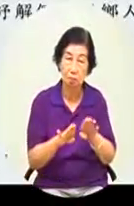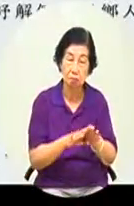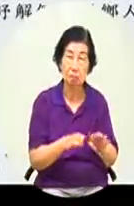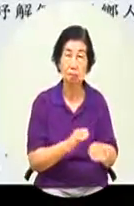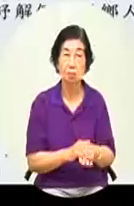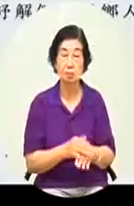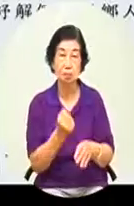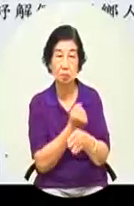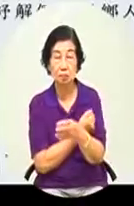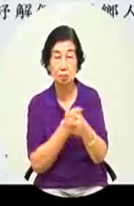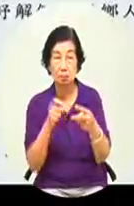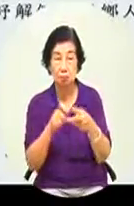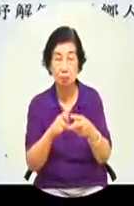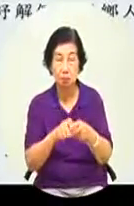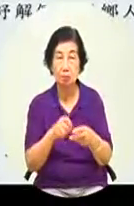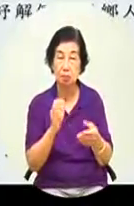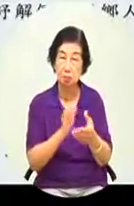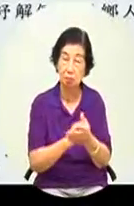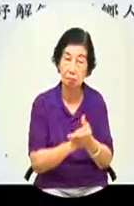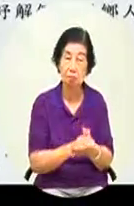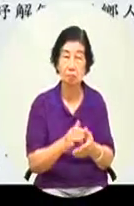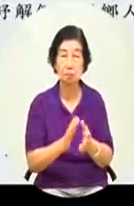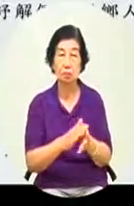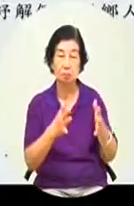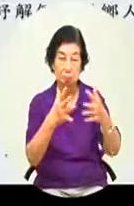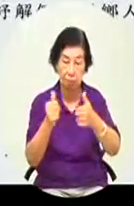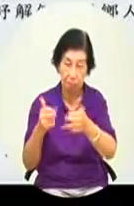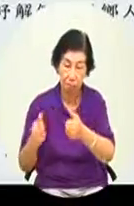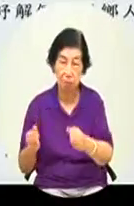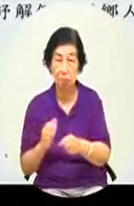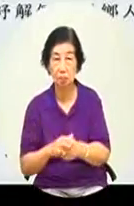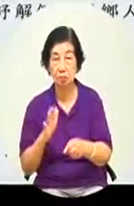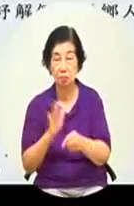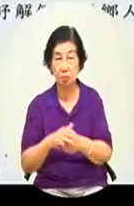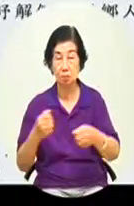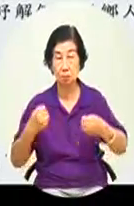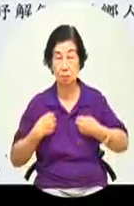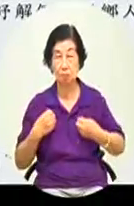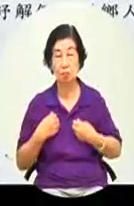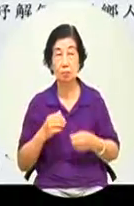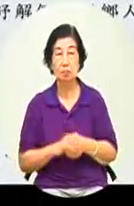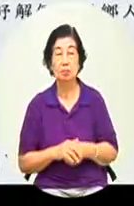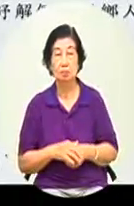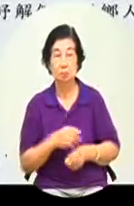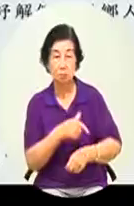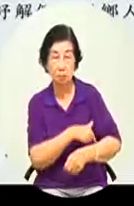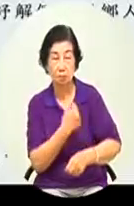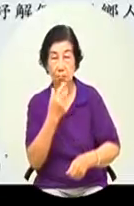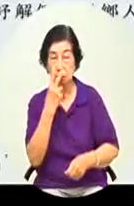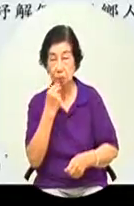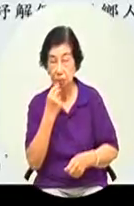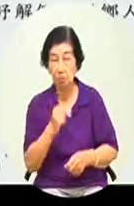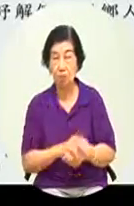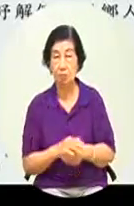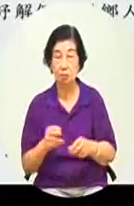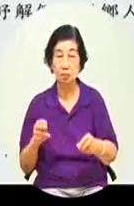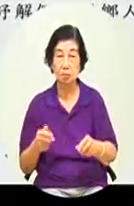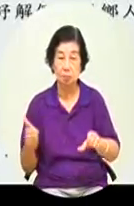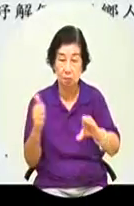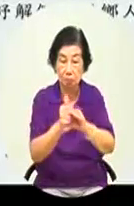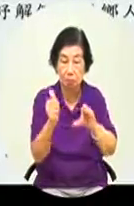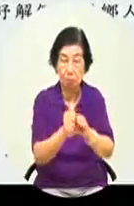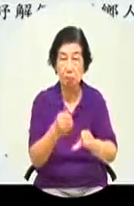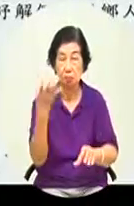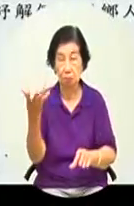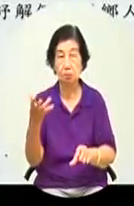劳工朋友也好，也是咱的学生囡啊，有当时也要补习，伊回来吼，假日周六周日坐人真多吼，因